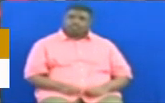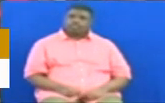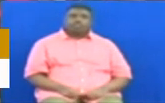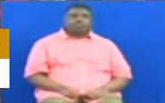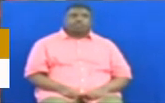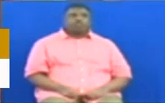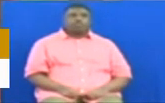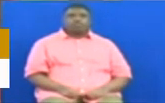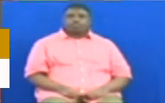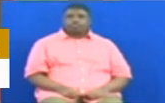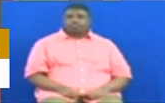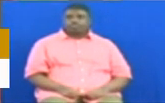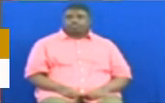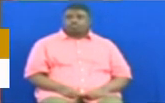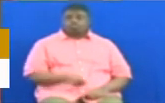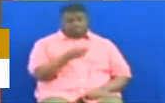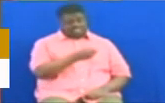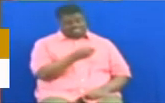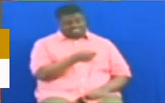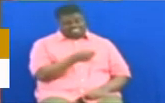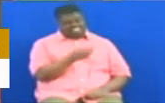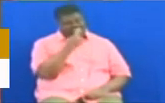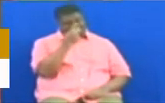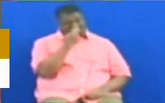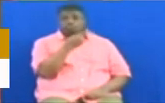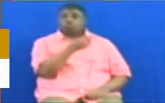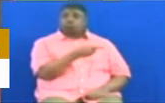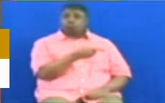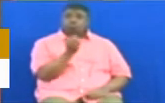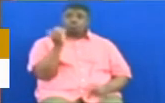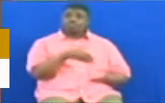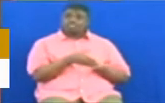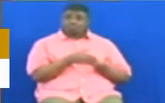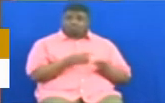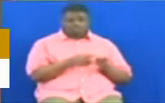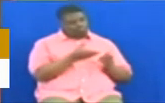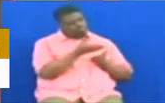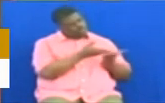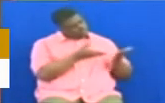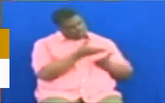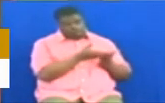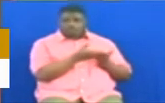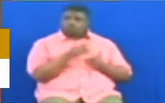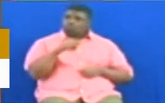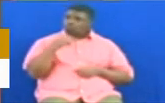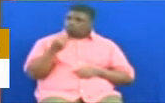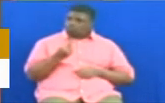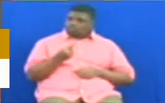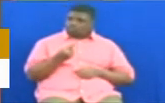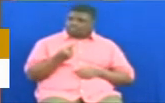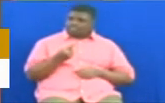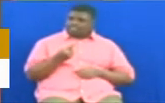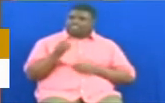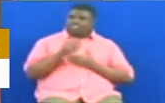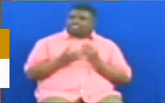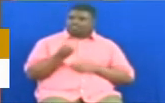Kama ulivyosifiwa mswada huu kwamba umefikiwa baada ya mashauriano ya kutosha baina ya pande